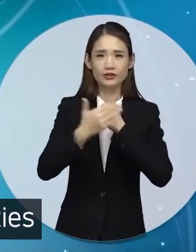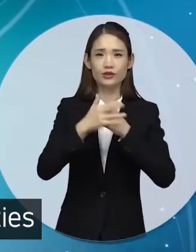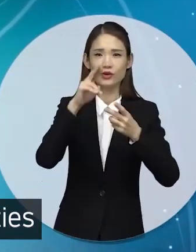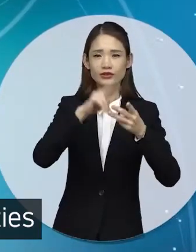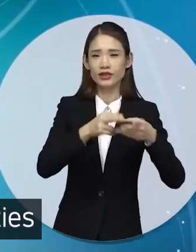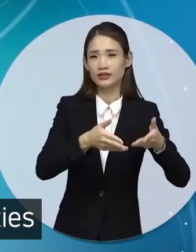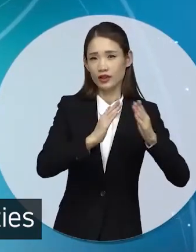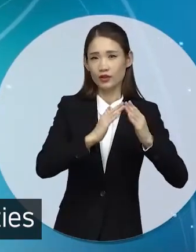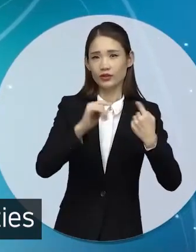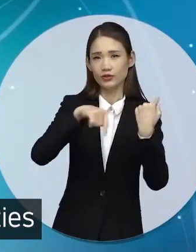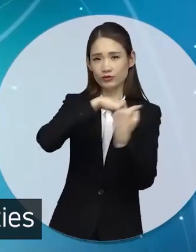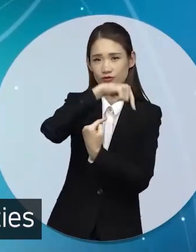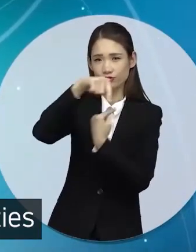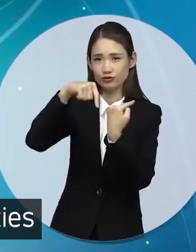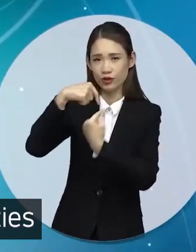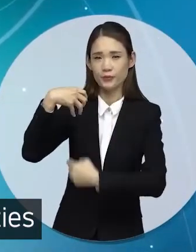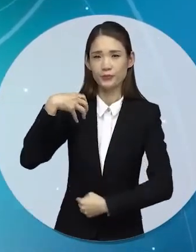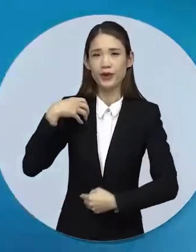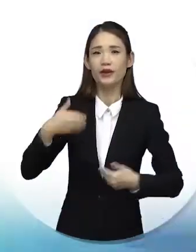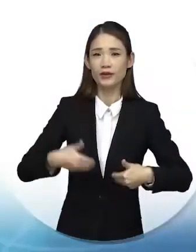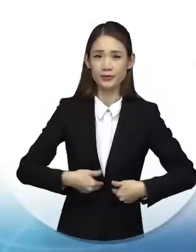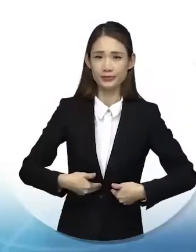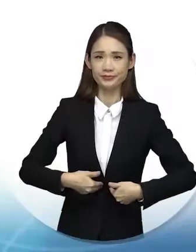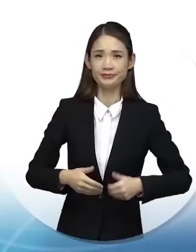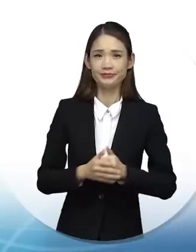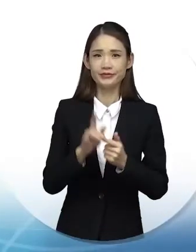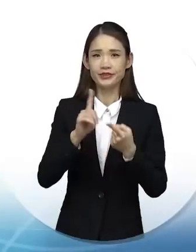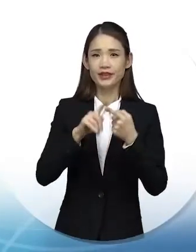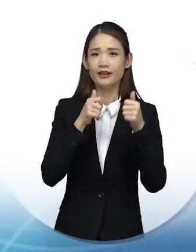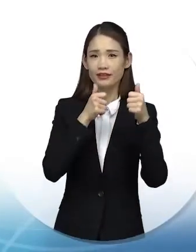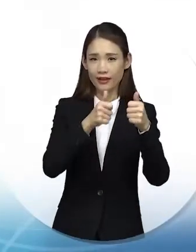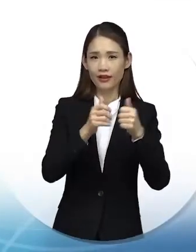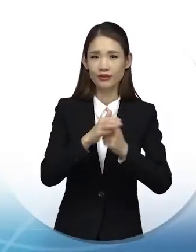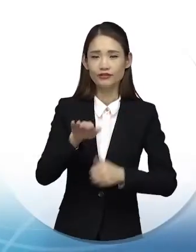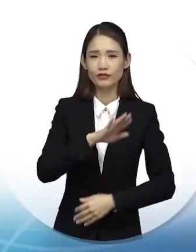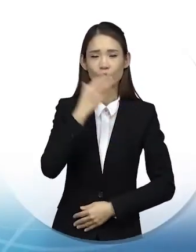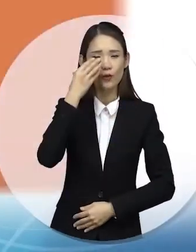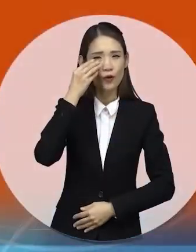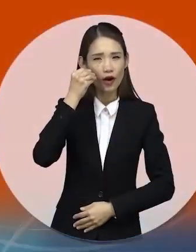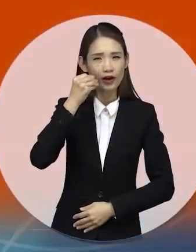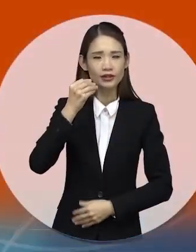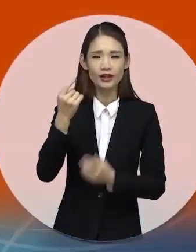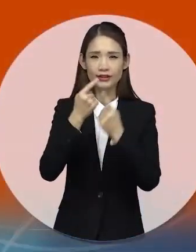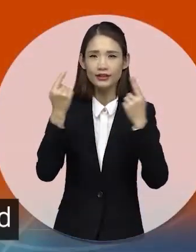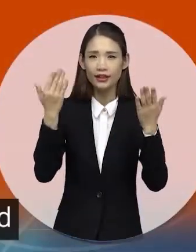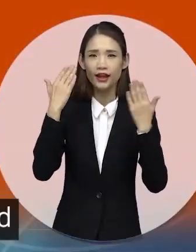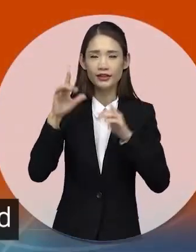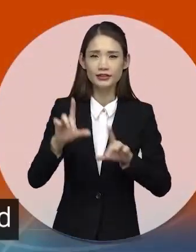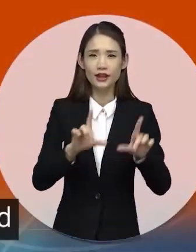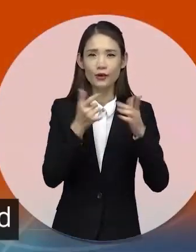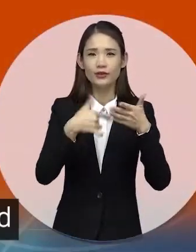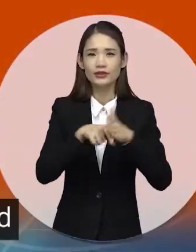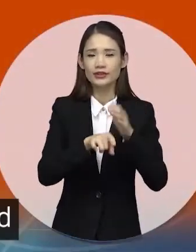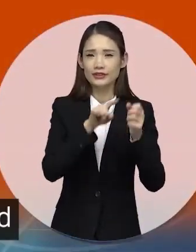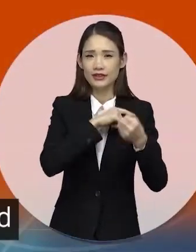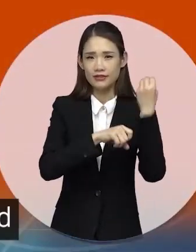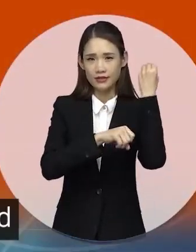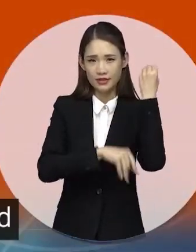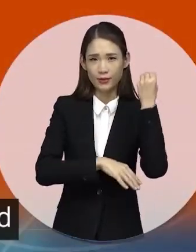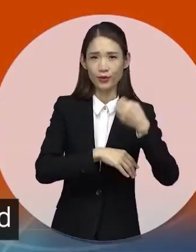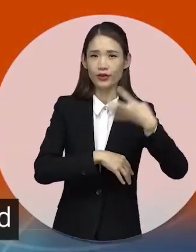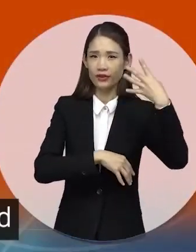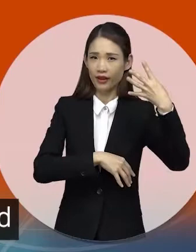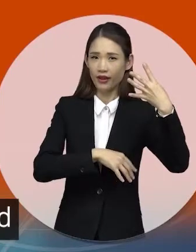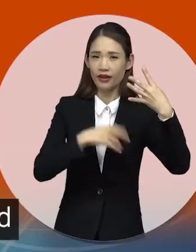지원센터를 설치, 운영하여야 하는데요. 이에 우리의 원활한 대학 생활을 위해서 가장 기본적으로 지켜져야